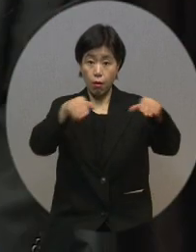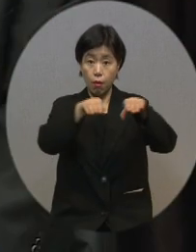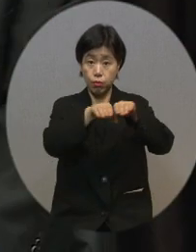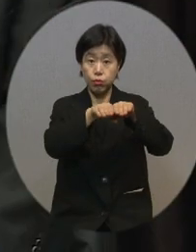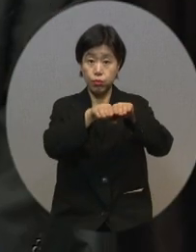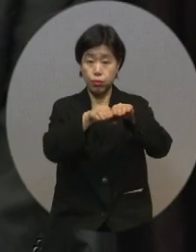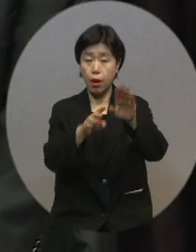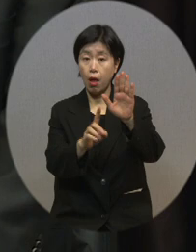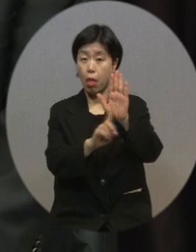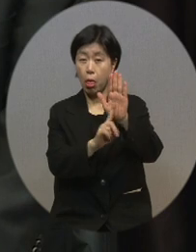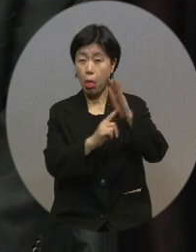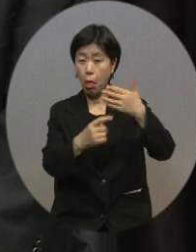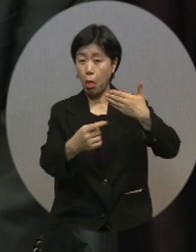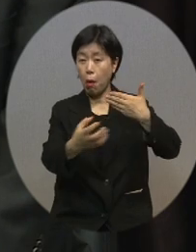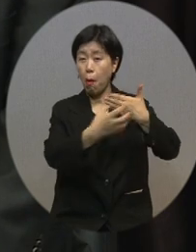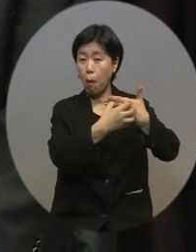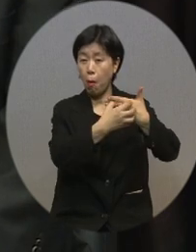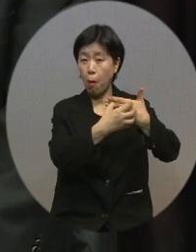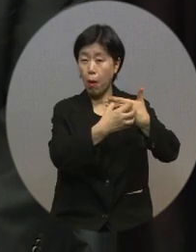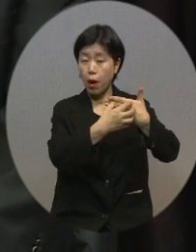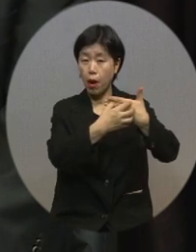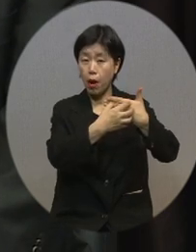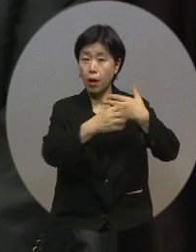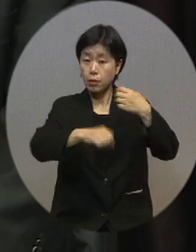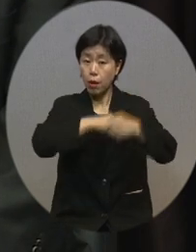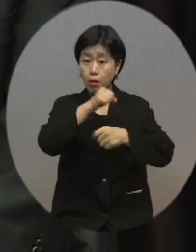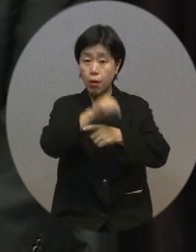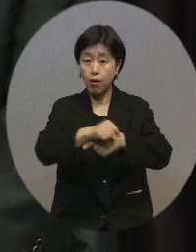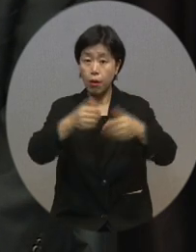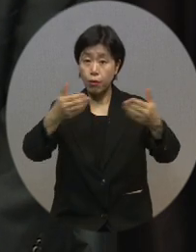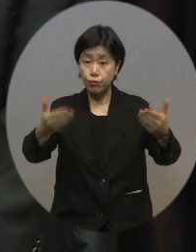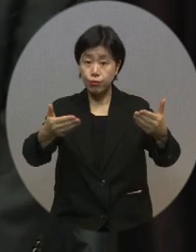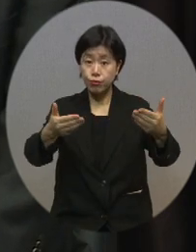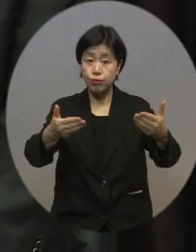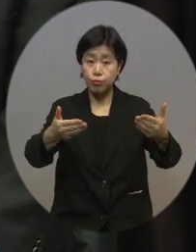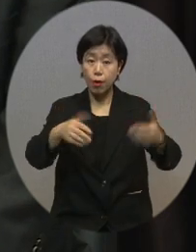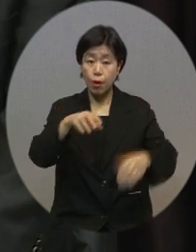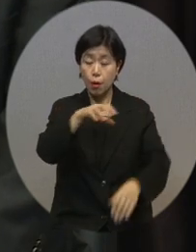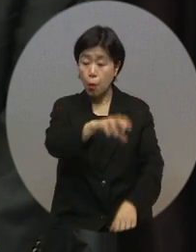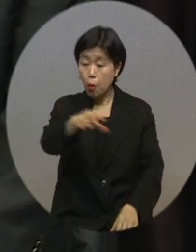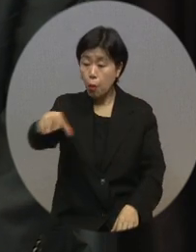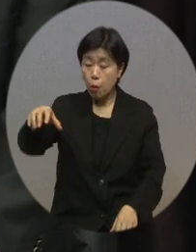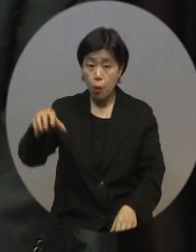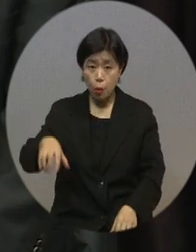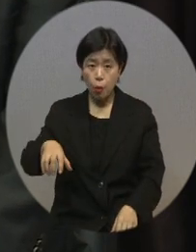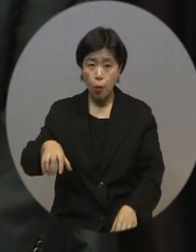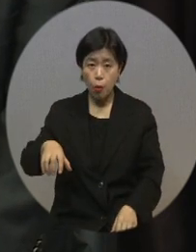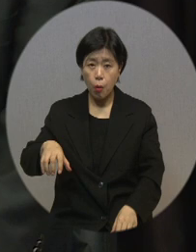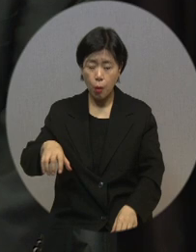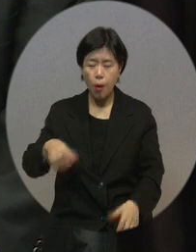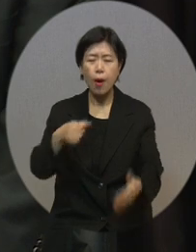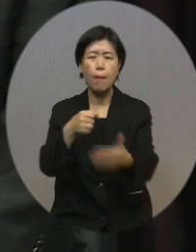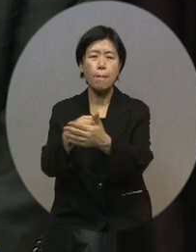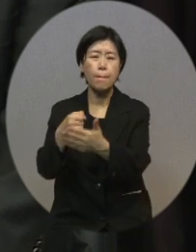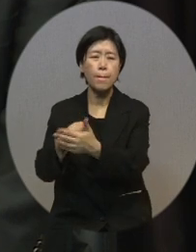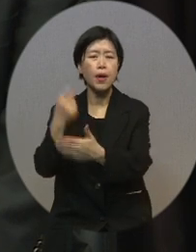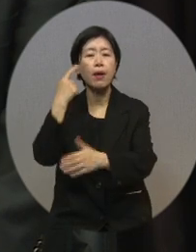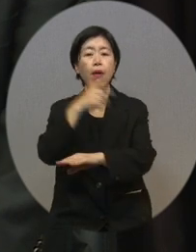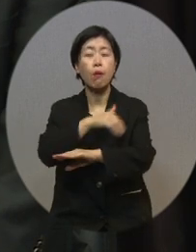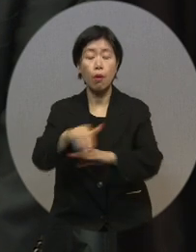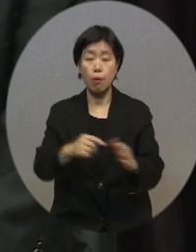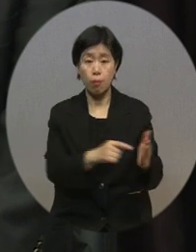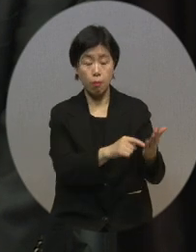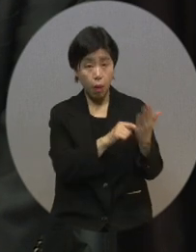있는 몇 구역을 이제 선정을 하겠다 하고 해가지고 공모를 받았습니다. 네. 공모를